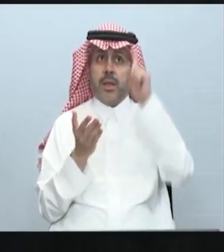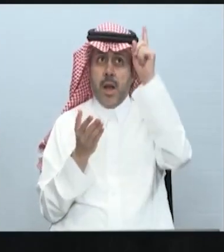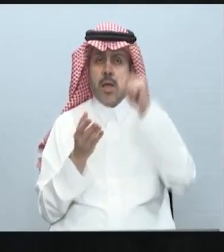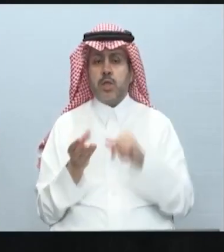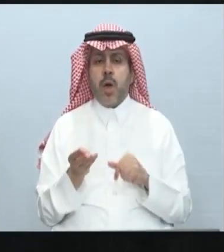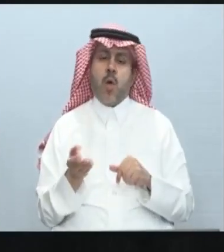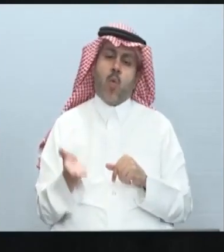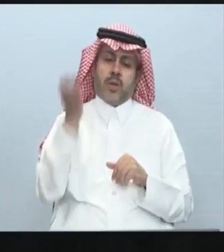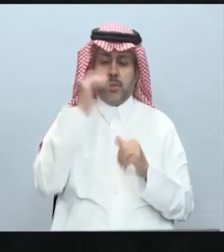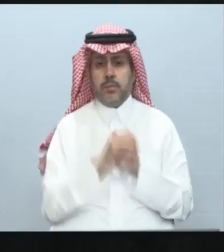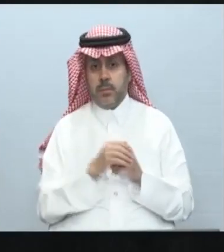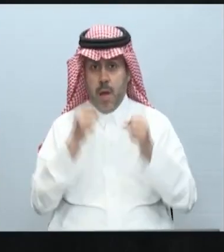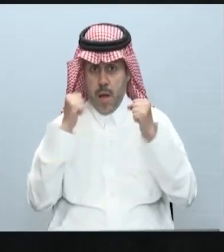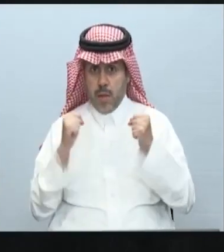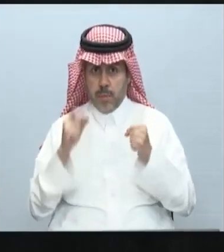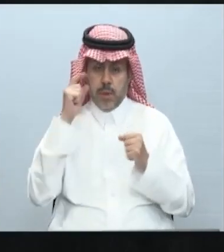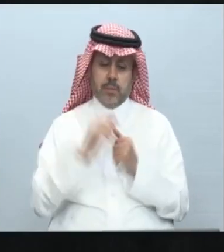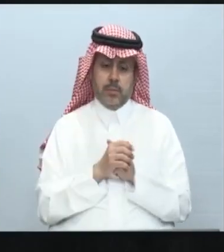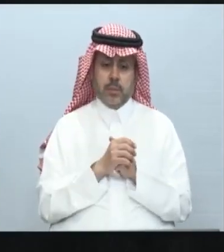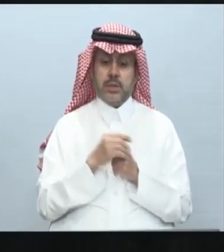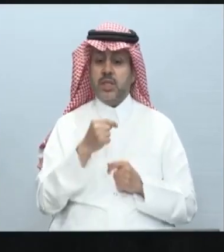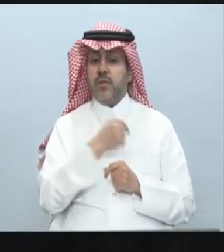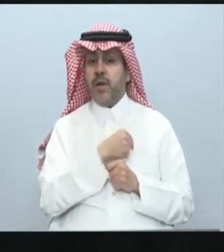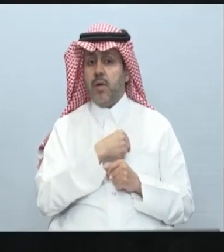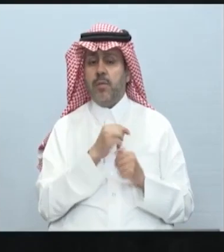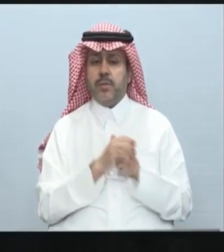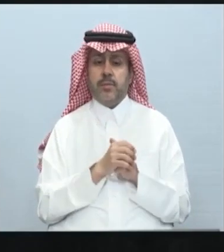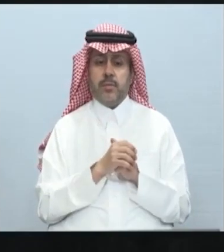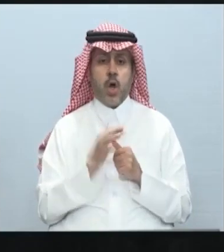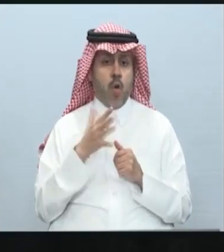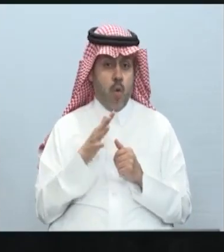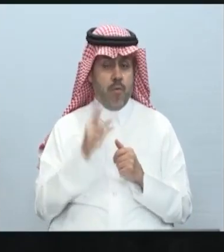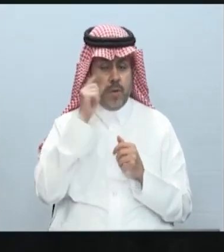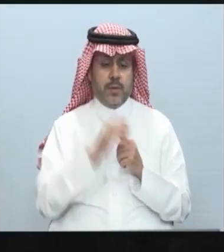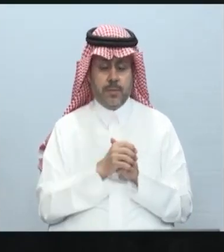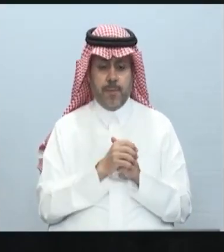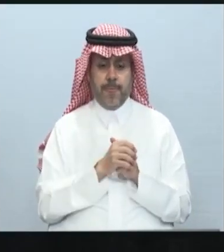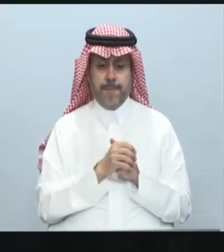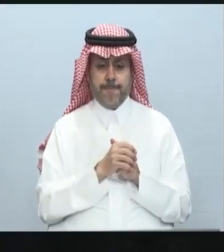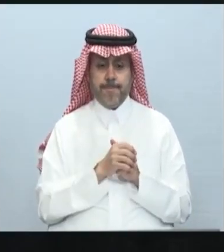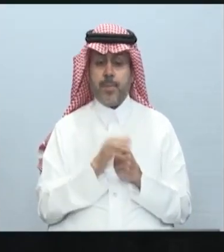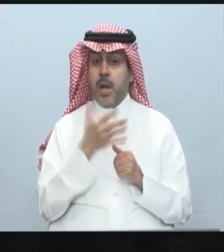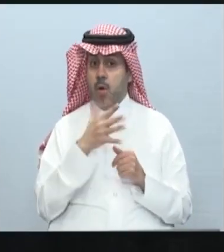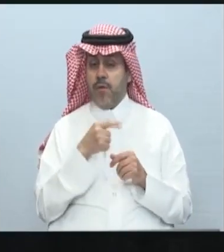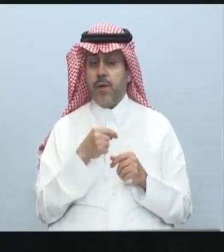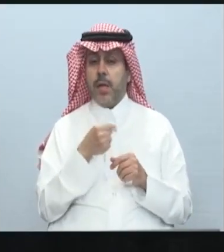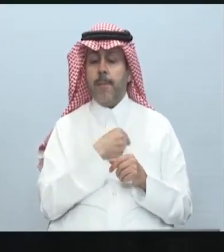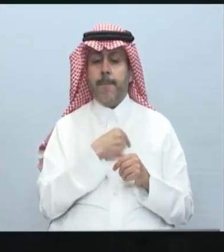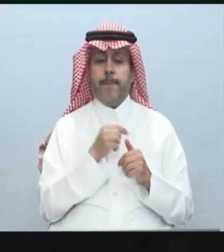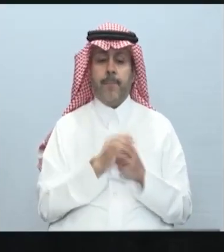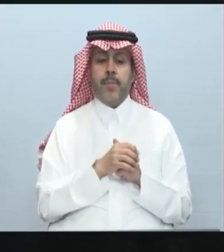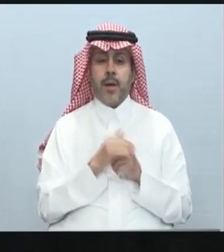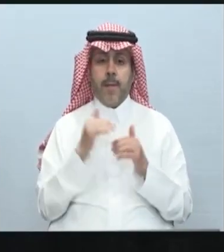وعلا عظمه الله تجعل في قلب العبد الخوف منه ولكن الخوف لا بد يكون